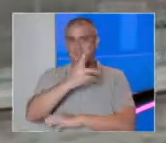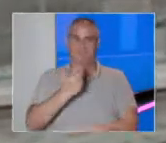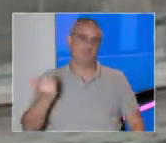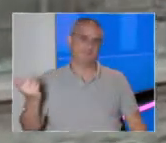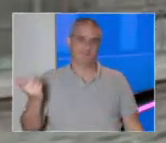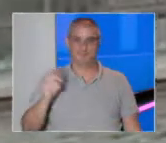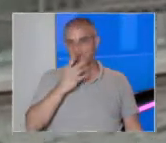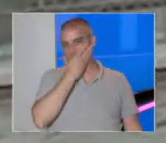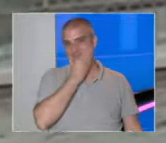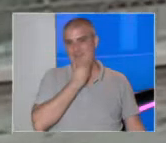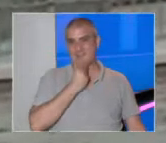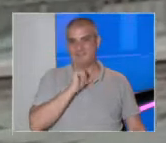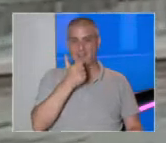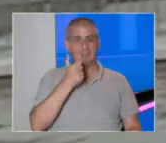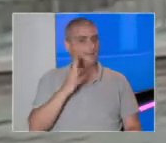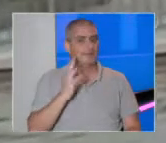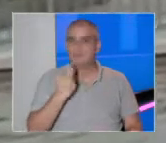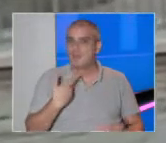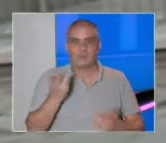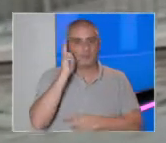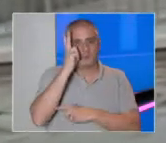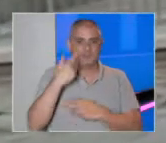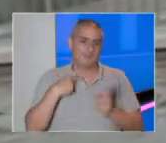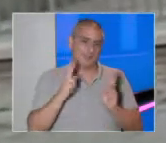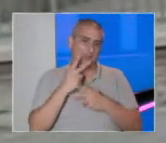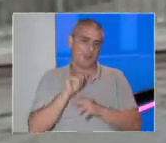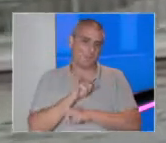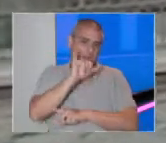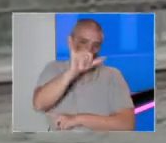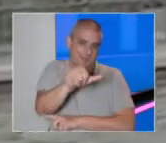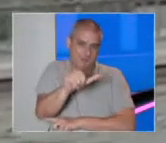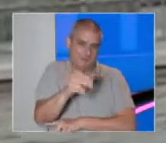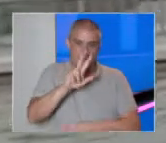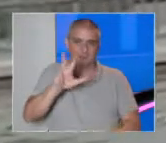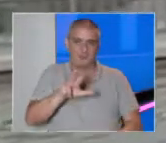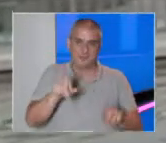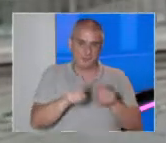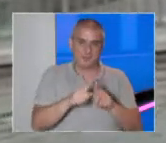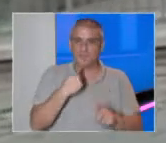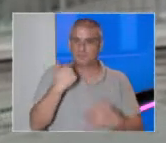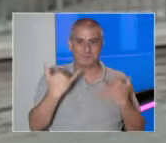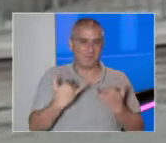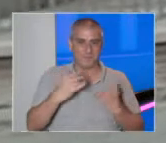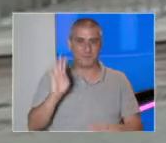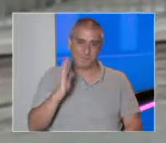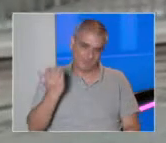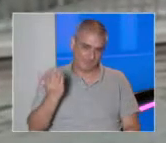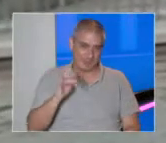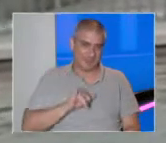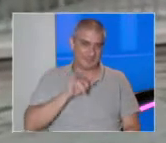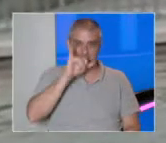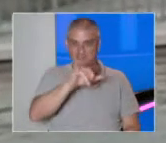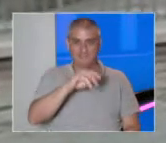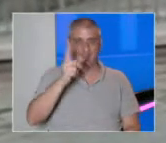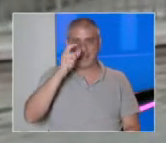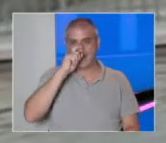שנקרא, יפהפייה. אם אין לנו חול ואנחנו לא יכולים לטוס כשלוש שעות, כמו שאמר היום נתניהו, שהטיסה